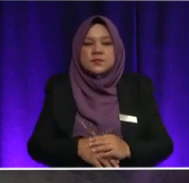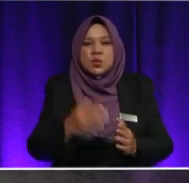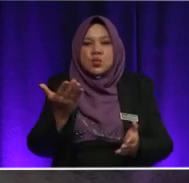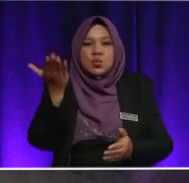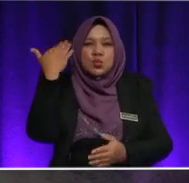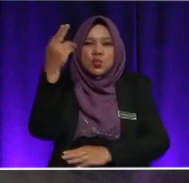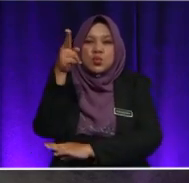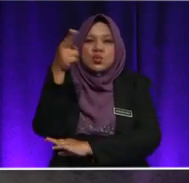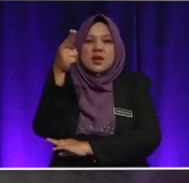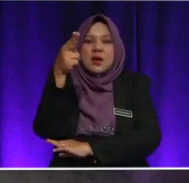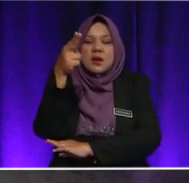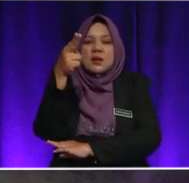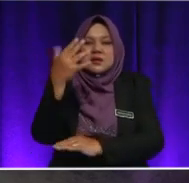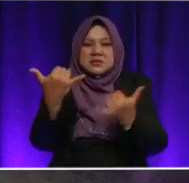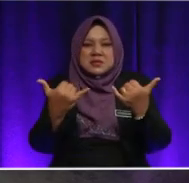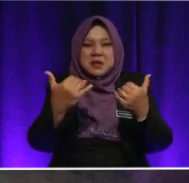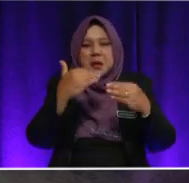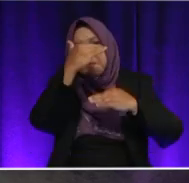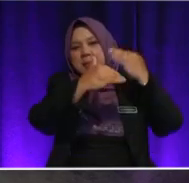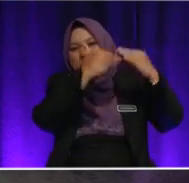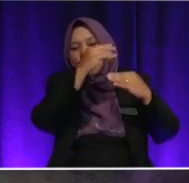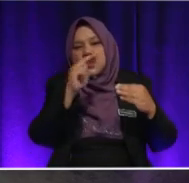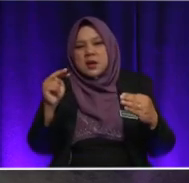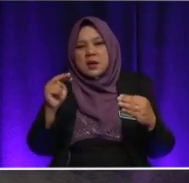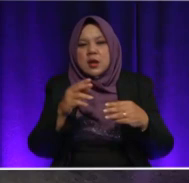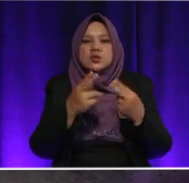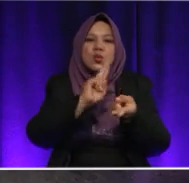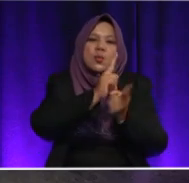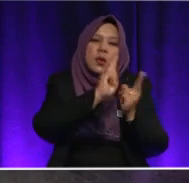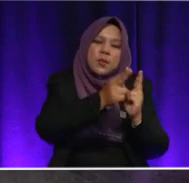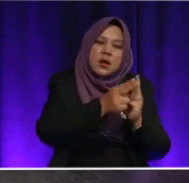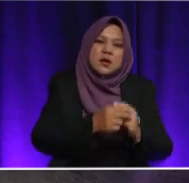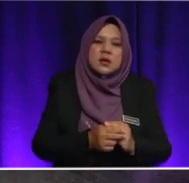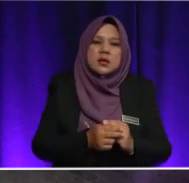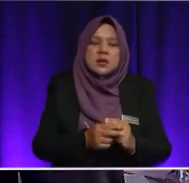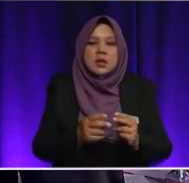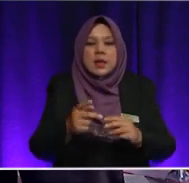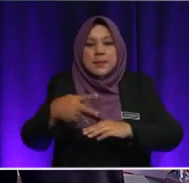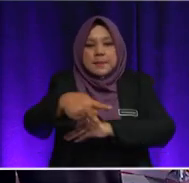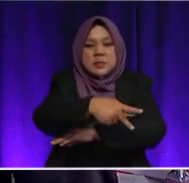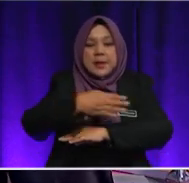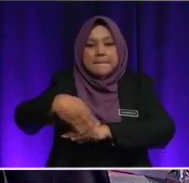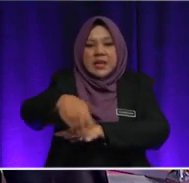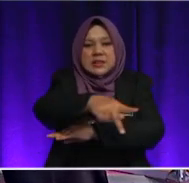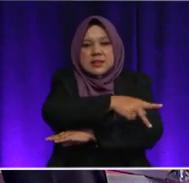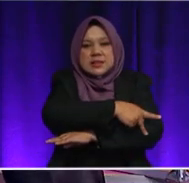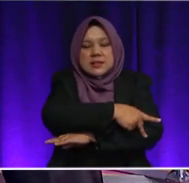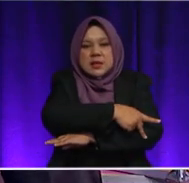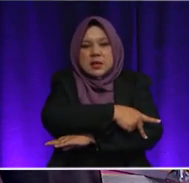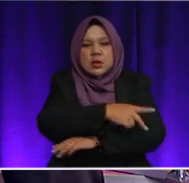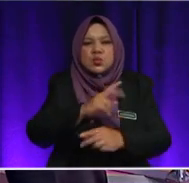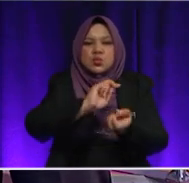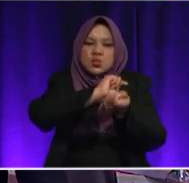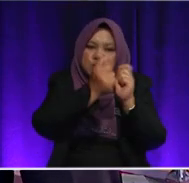jadi bangunan itu dekat dengan perubahan pada kawasan pantai berubah menjadi kawasan industri